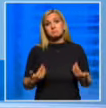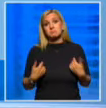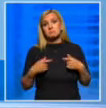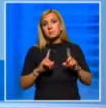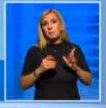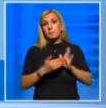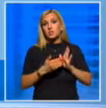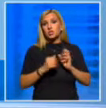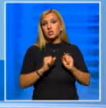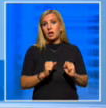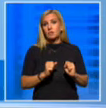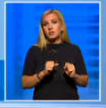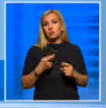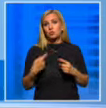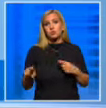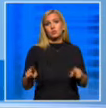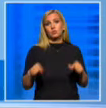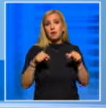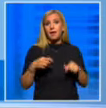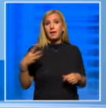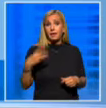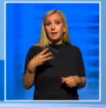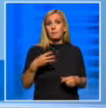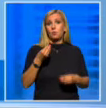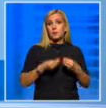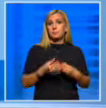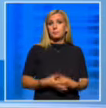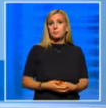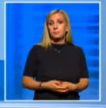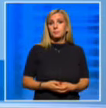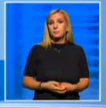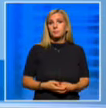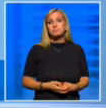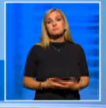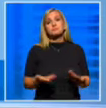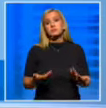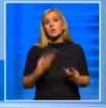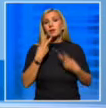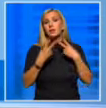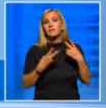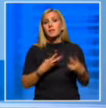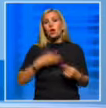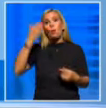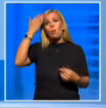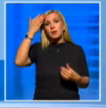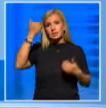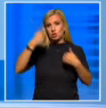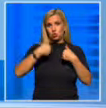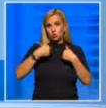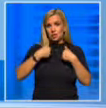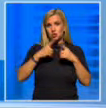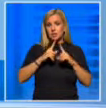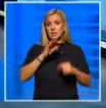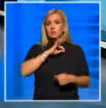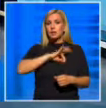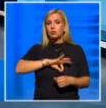нещо различно и това е проблем. Така че, нека да видим упрека срещу нас, че не сме успели,